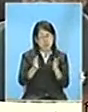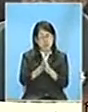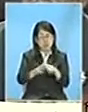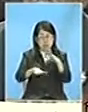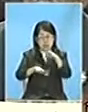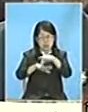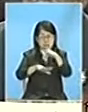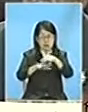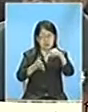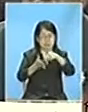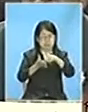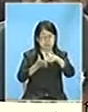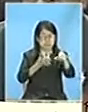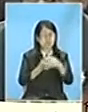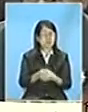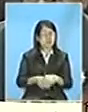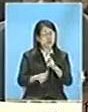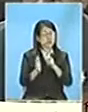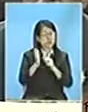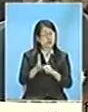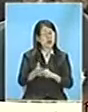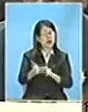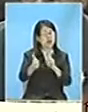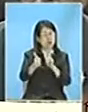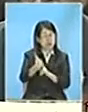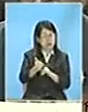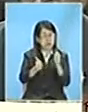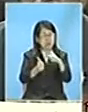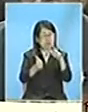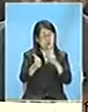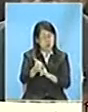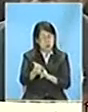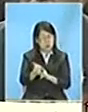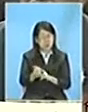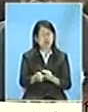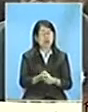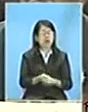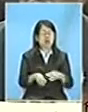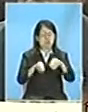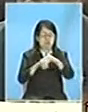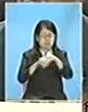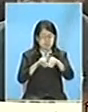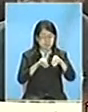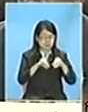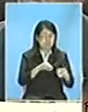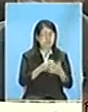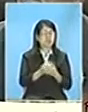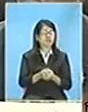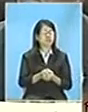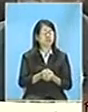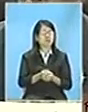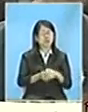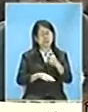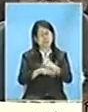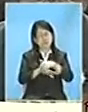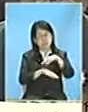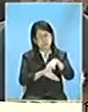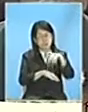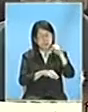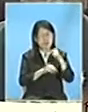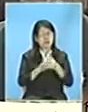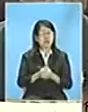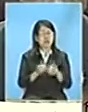ๆเช่นตำแหน่งรองอธิการบดีตำแหน่งรองอธิการบดีวิทยาเขตคณะบดีผู้อำนวยการสำนักนะรวมทั้